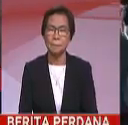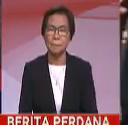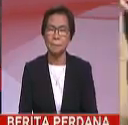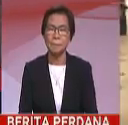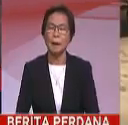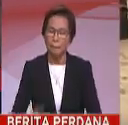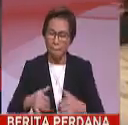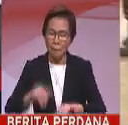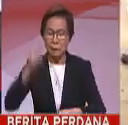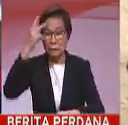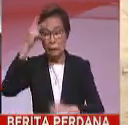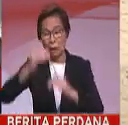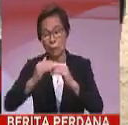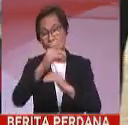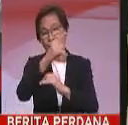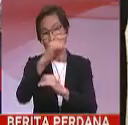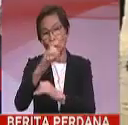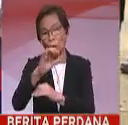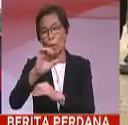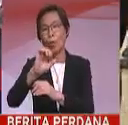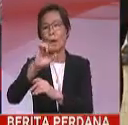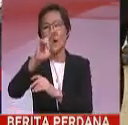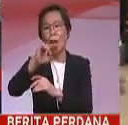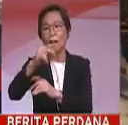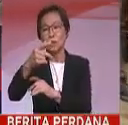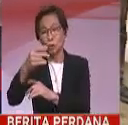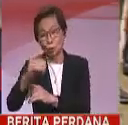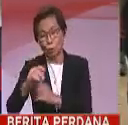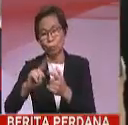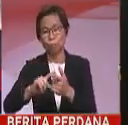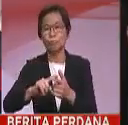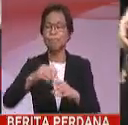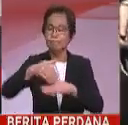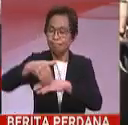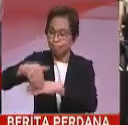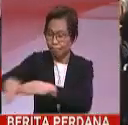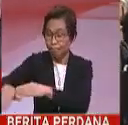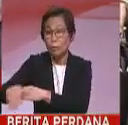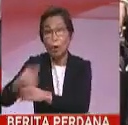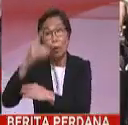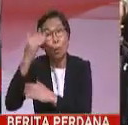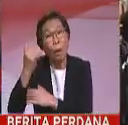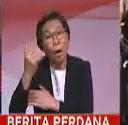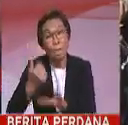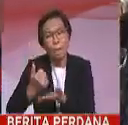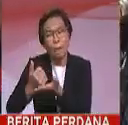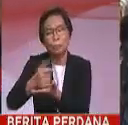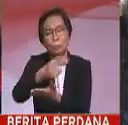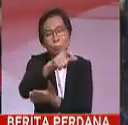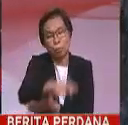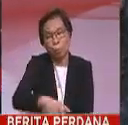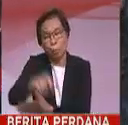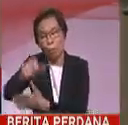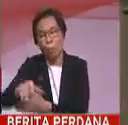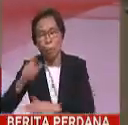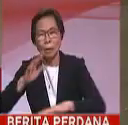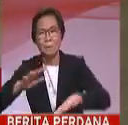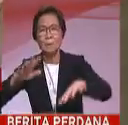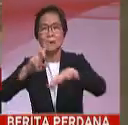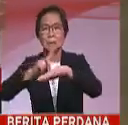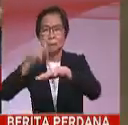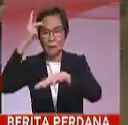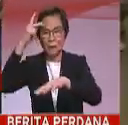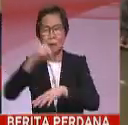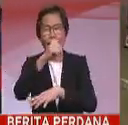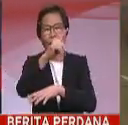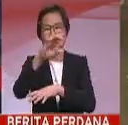Masih di Kelantan, lebih 100 pertubuhan bukan kerajaan NGO digerakkan dalam usaha membantu penduduk terjejas banjir di negeri itu.